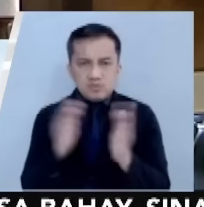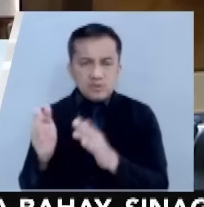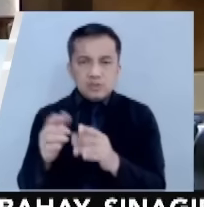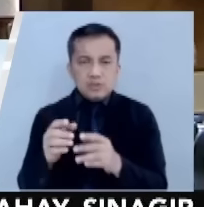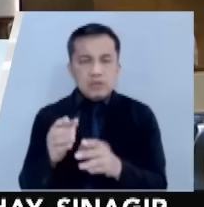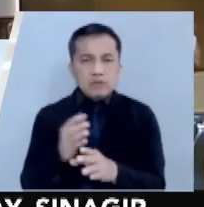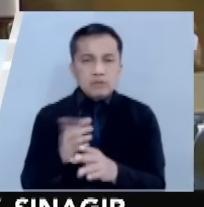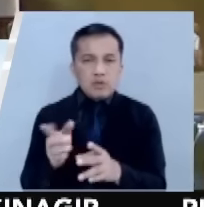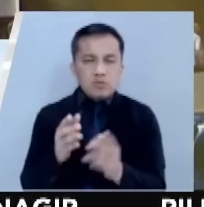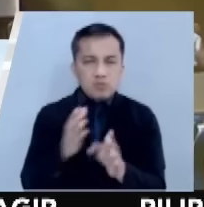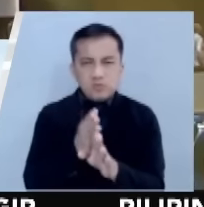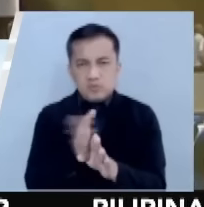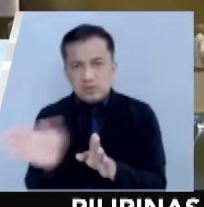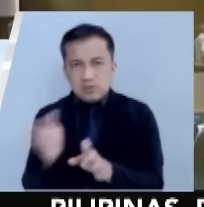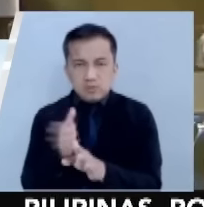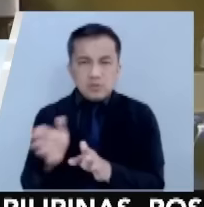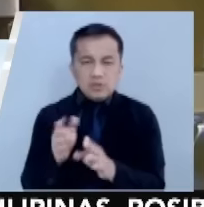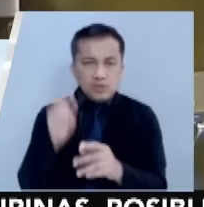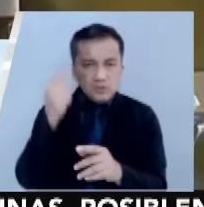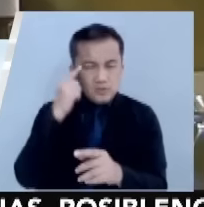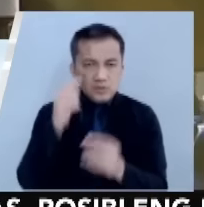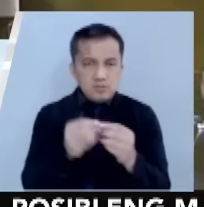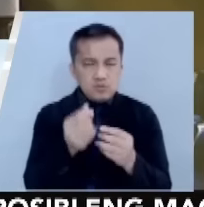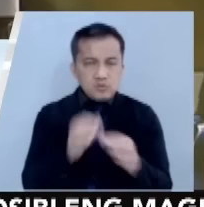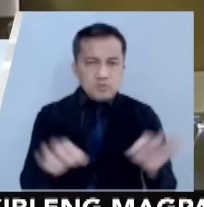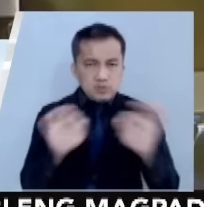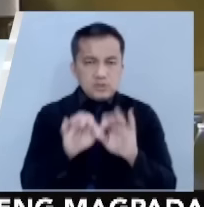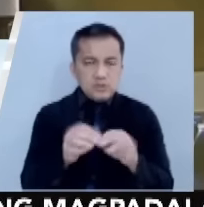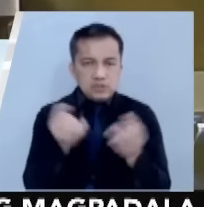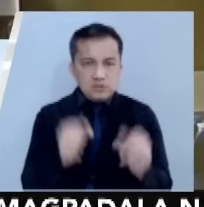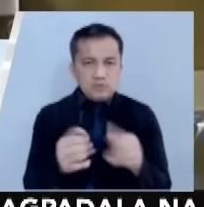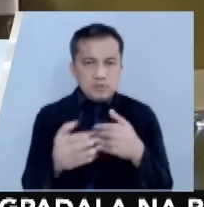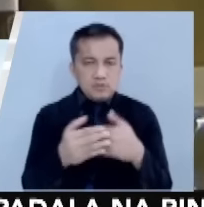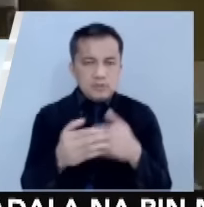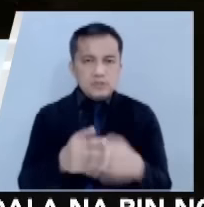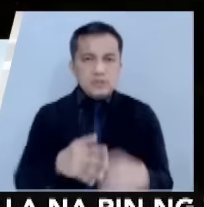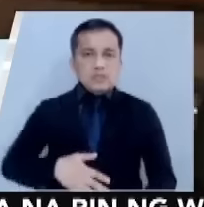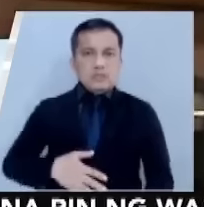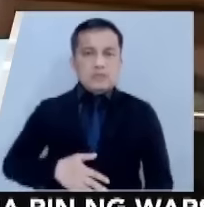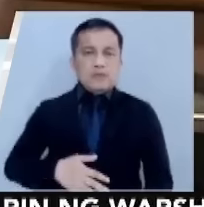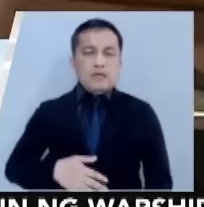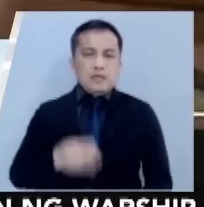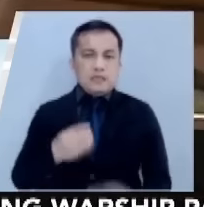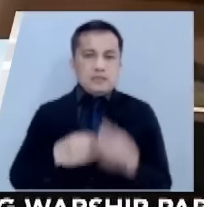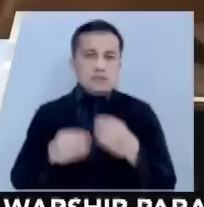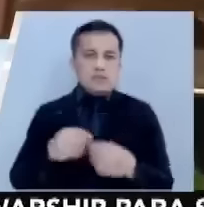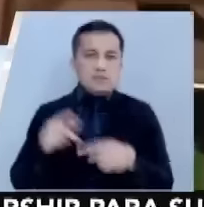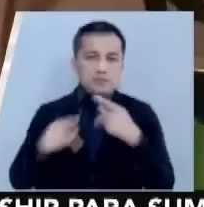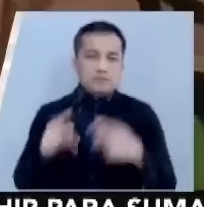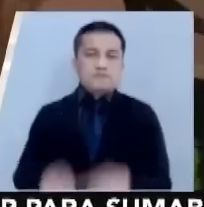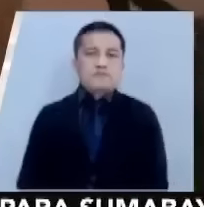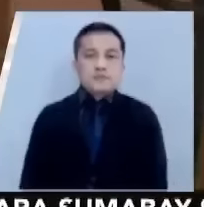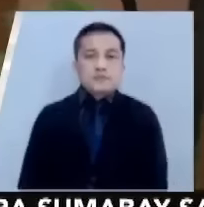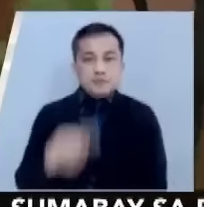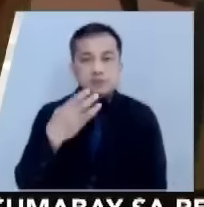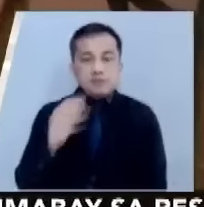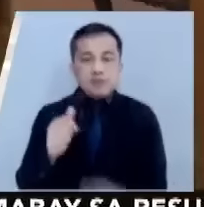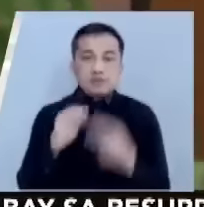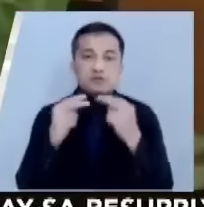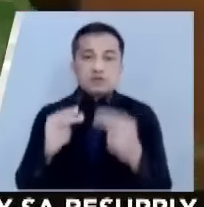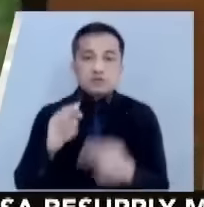ng gobyerno sa mas mahahalagang isyu na malapit sa bituka ng taong bayan. Para sa GMA Integrated News, Maki